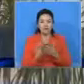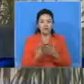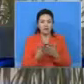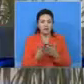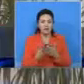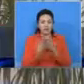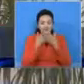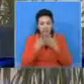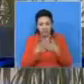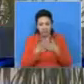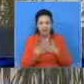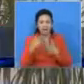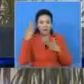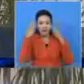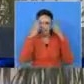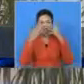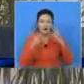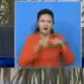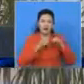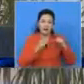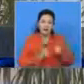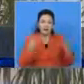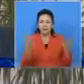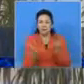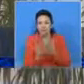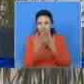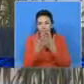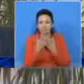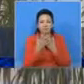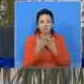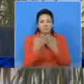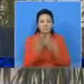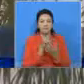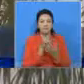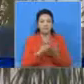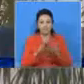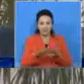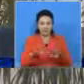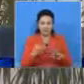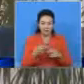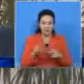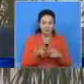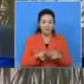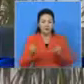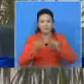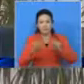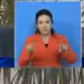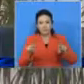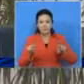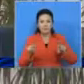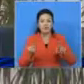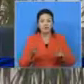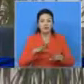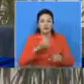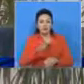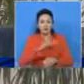деген сүйіспеншілігі, махаббаты, жылуы сол арқылы мысалы балалар осы мектеп қабырғасында